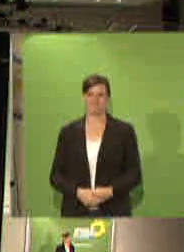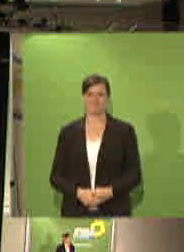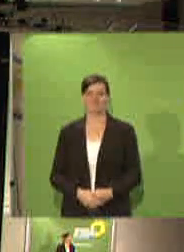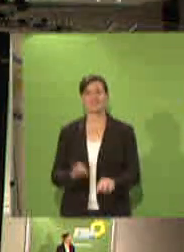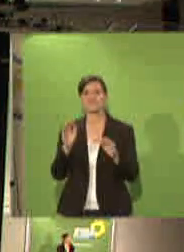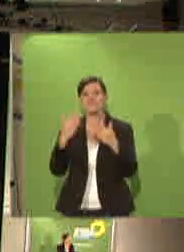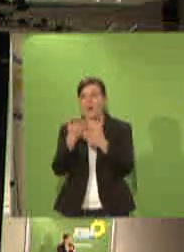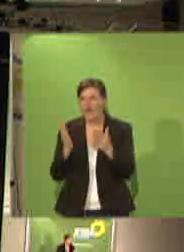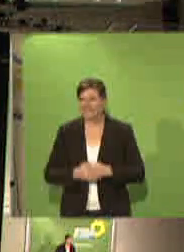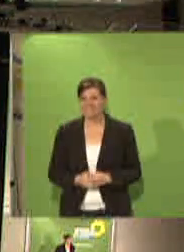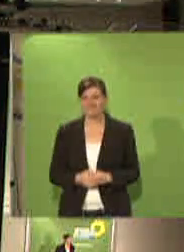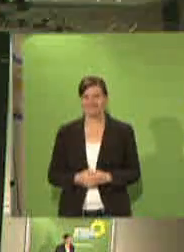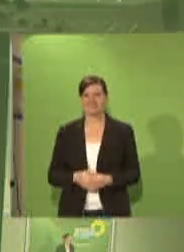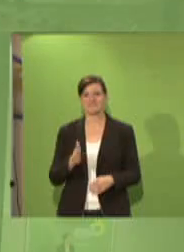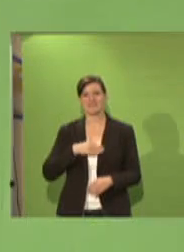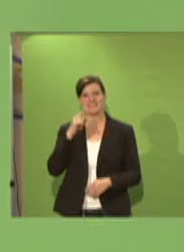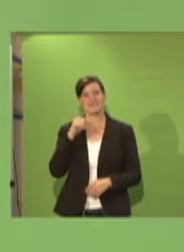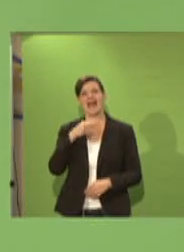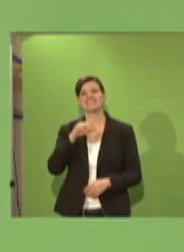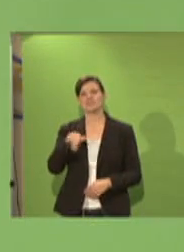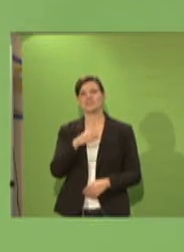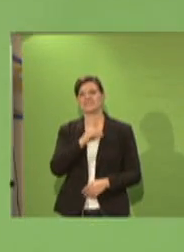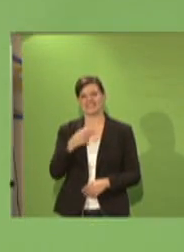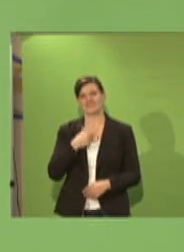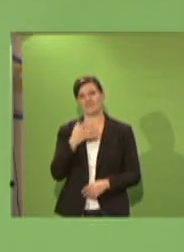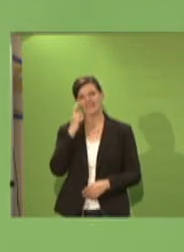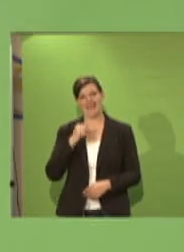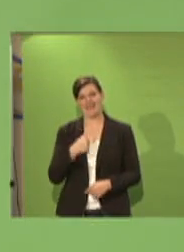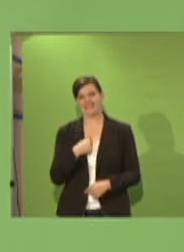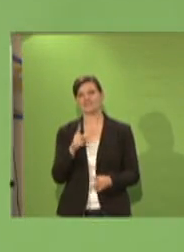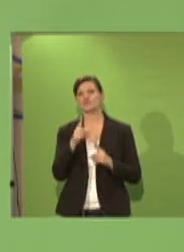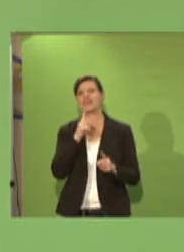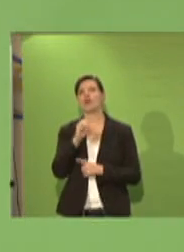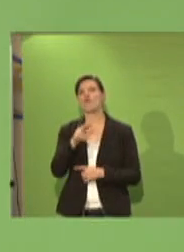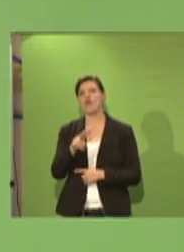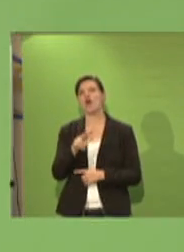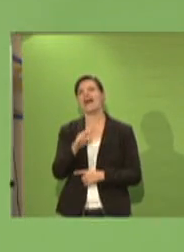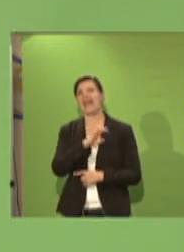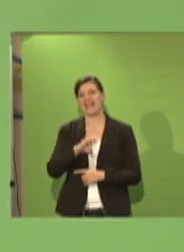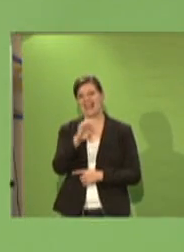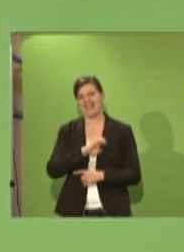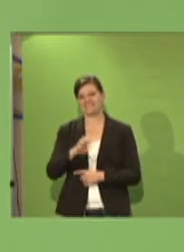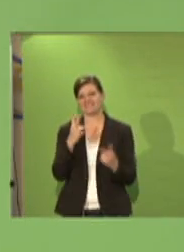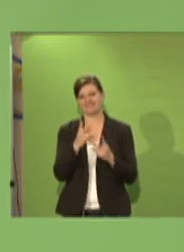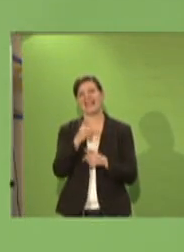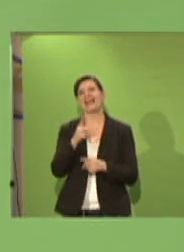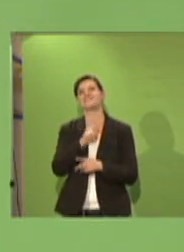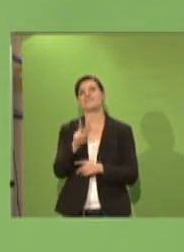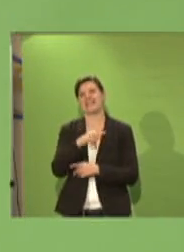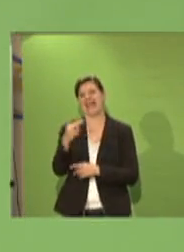Morgen zusammen. Mein Name ist Hans-Josef Dederichs, 50 Jahre, Sprecher vom OV Erkelenz im wunderbaren Kreisverband